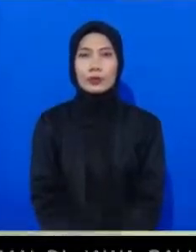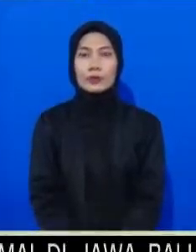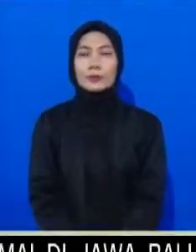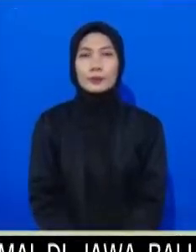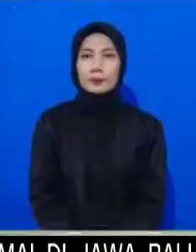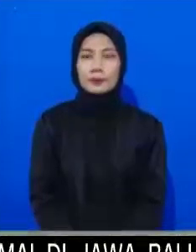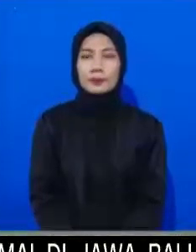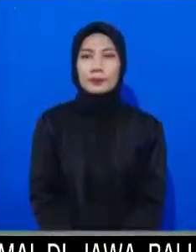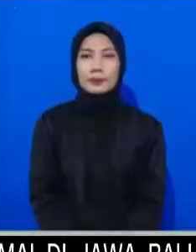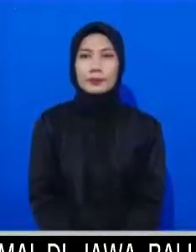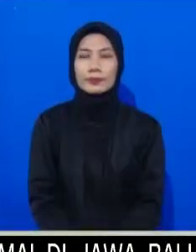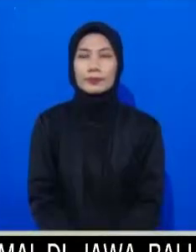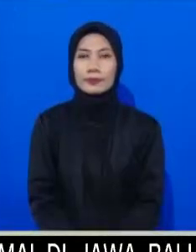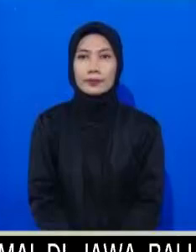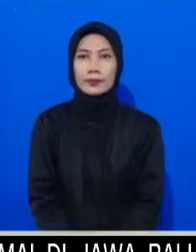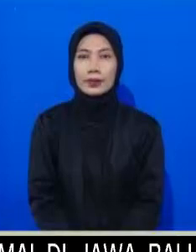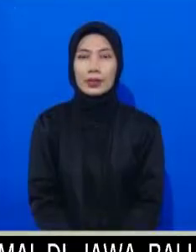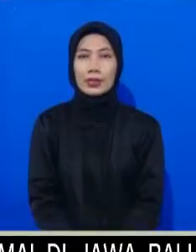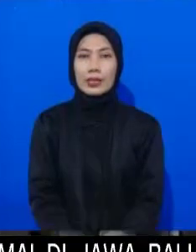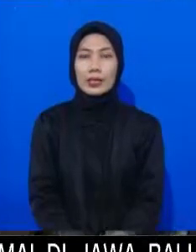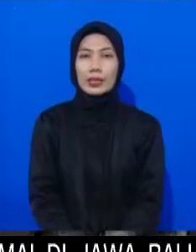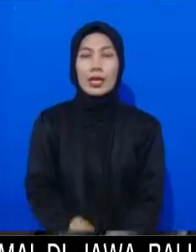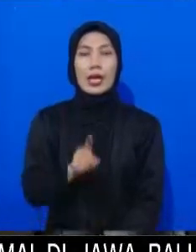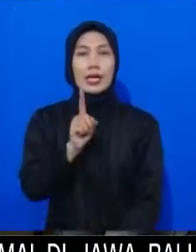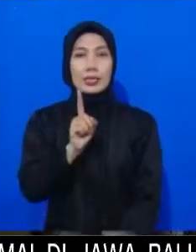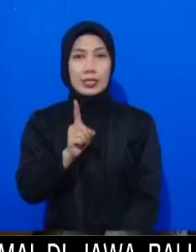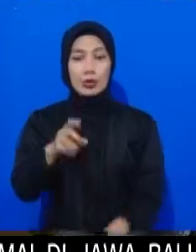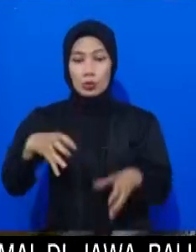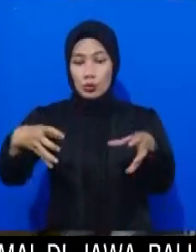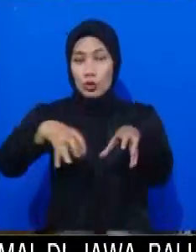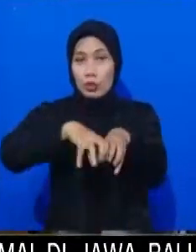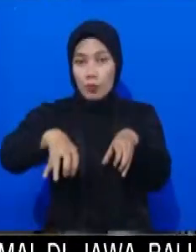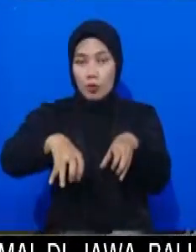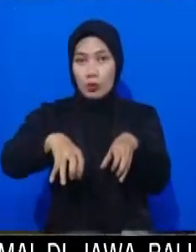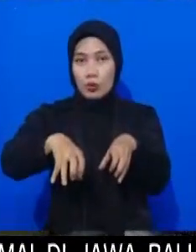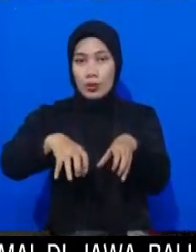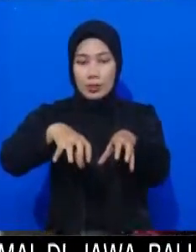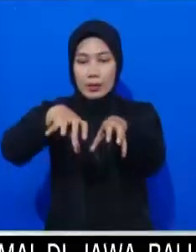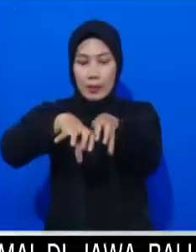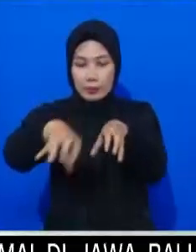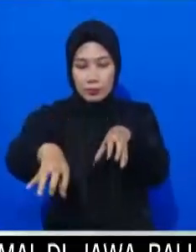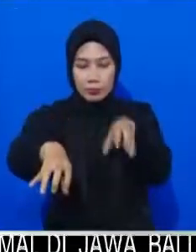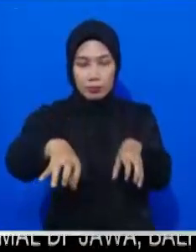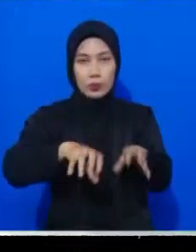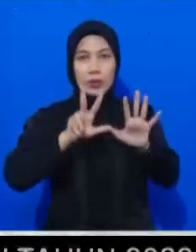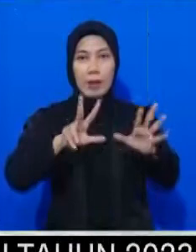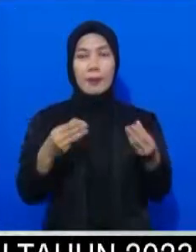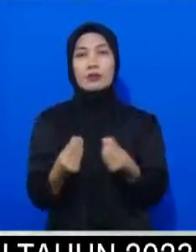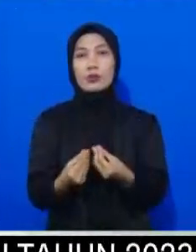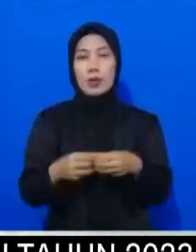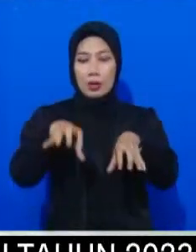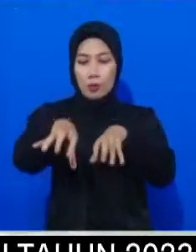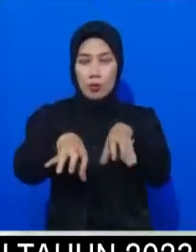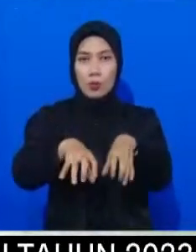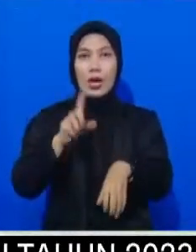KCJB. Dalam satu rangkaian KCJB terdiri dari 8 gerbong. Perjalanan KCJB ini mulai dari Stasiun